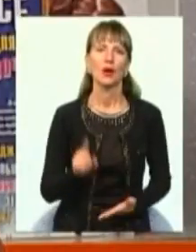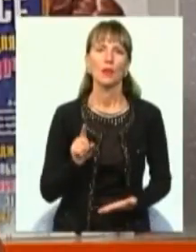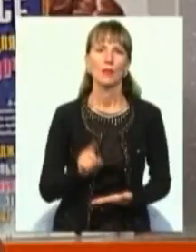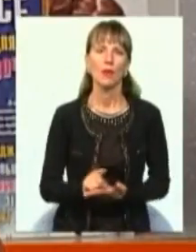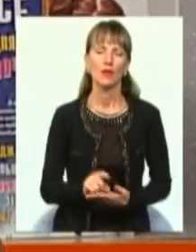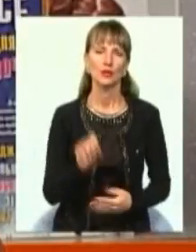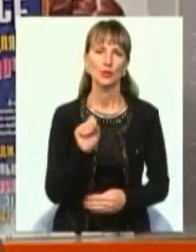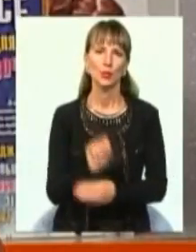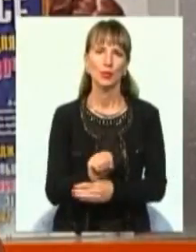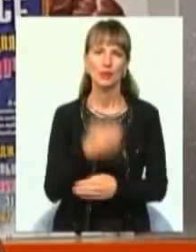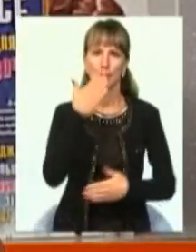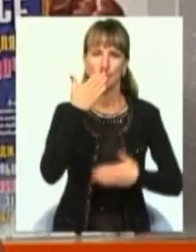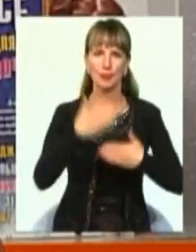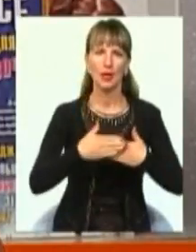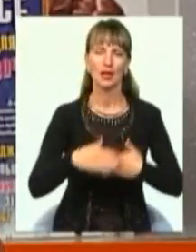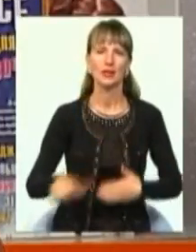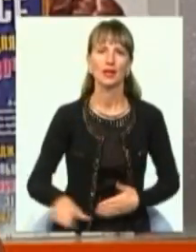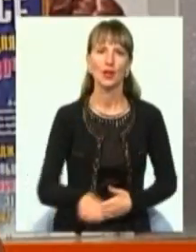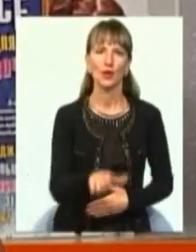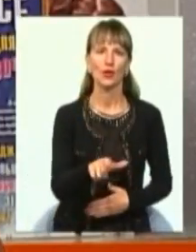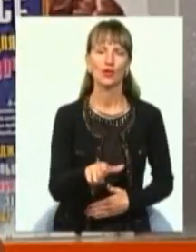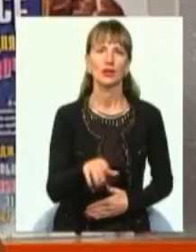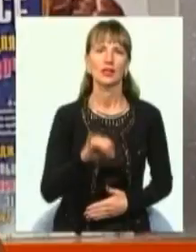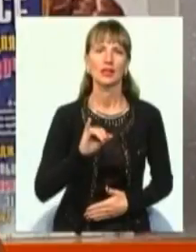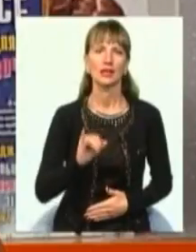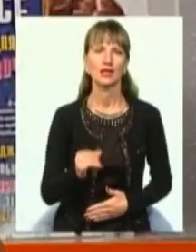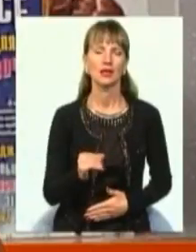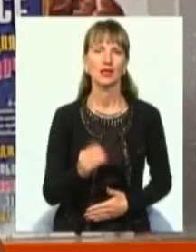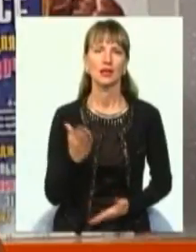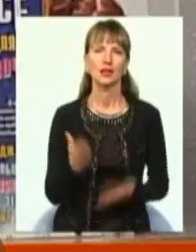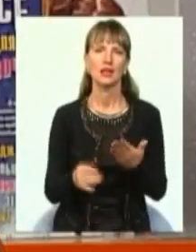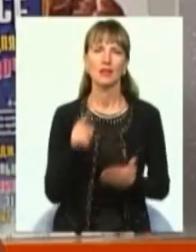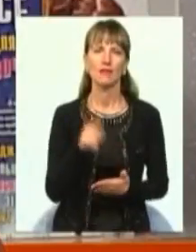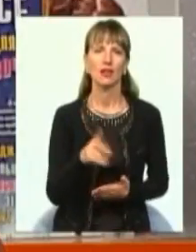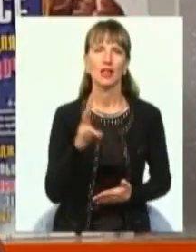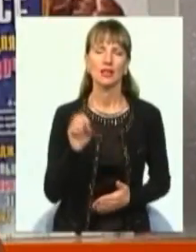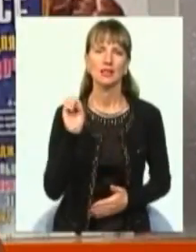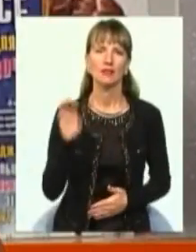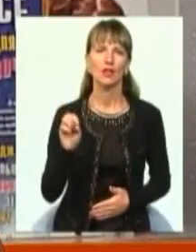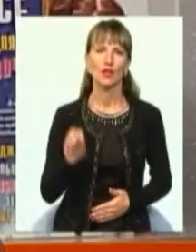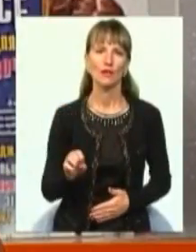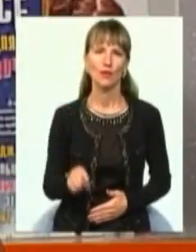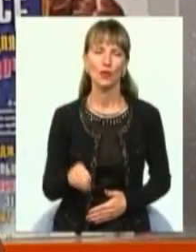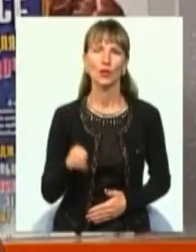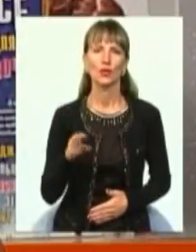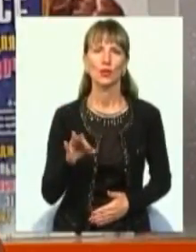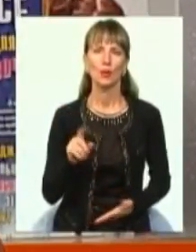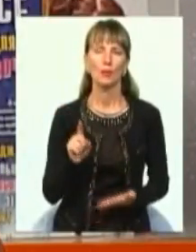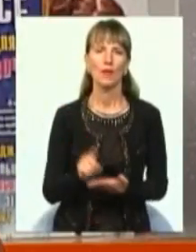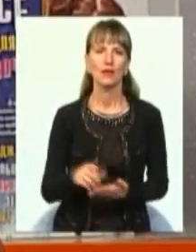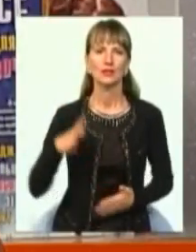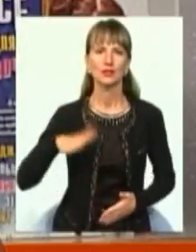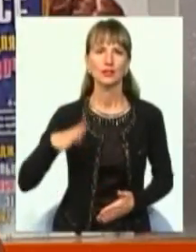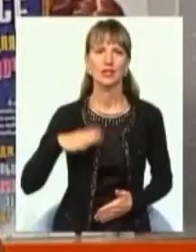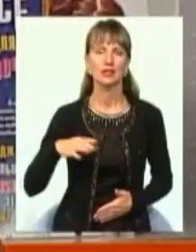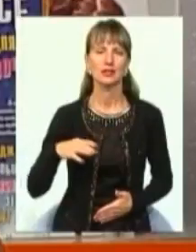повинні зупинитися перед дорогою. І якщо вони на світлофорі, то повинні